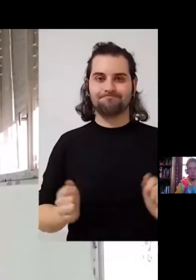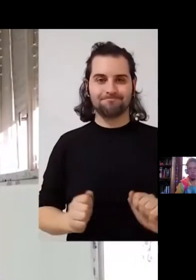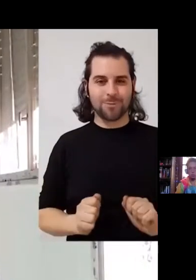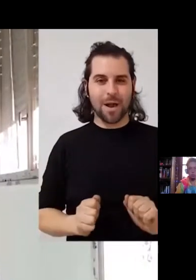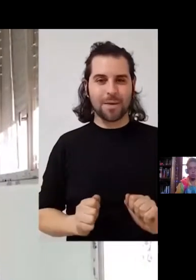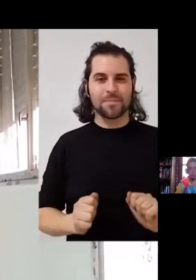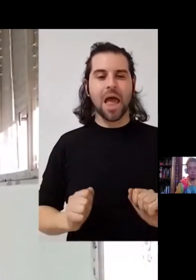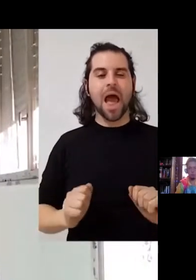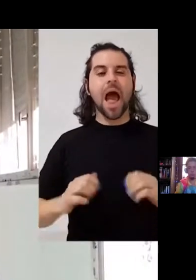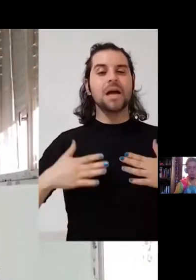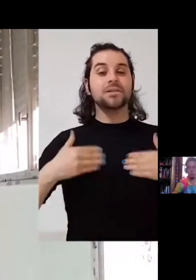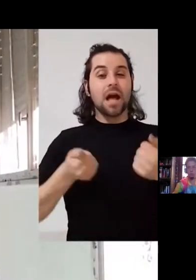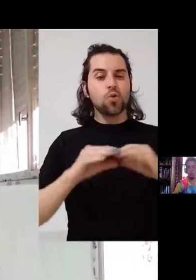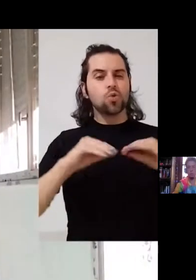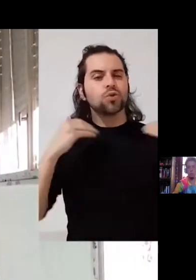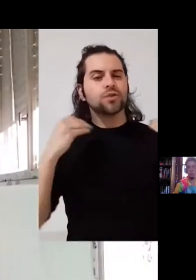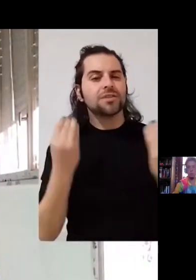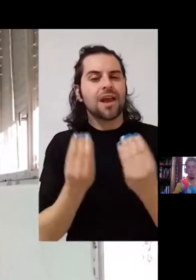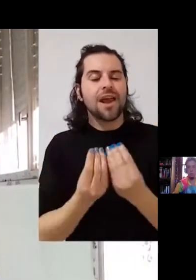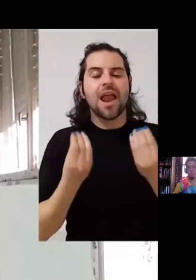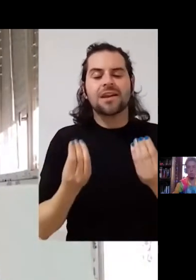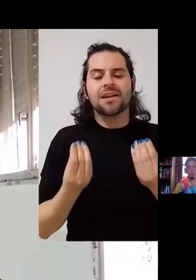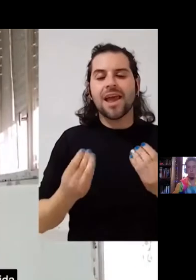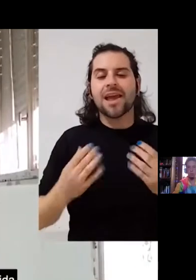la santé intégrale implique